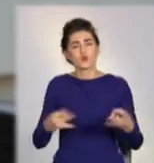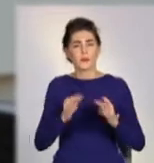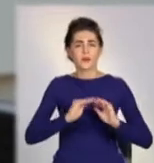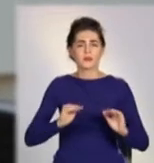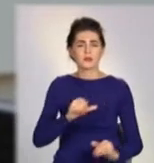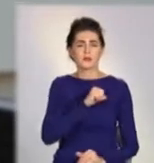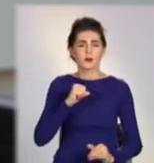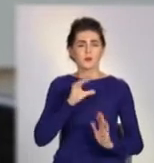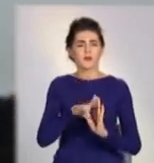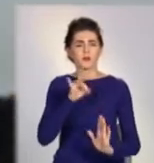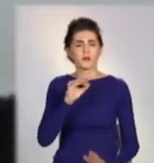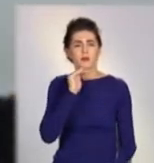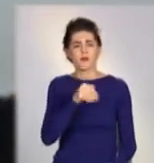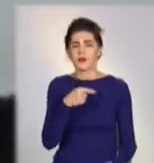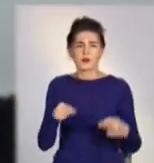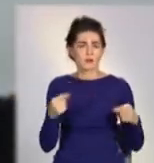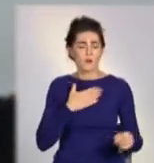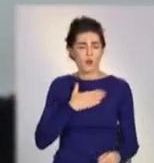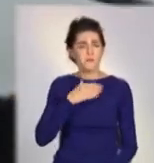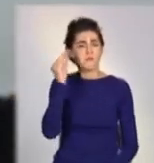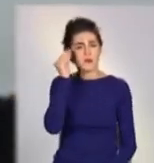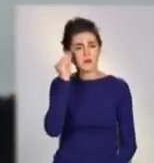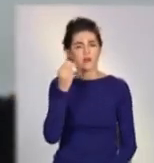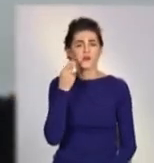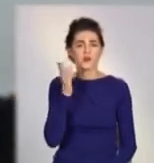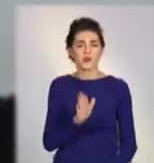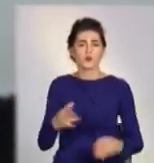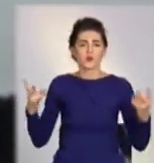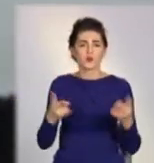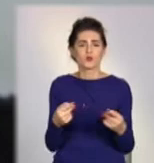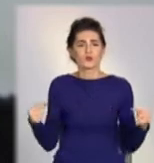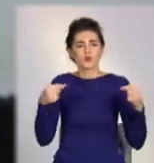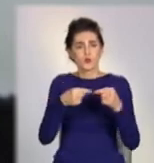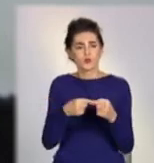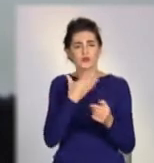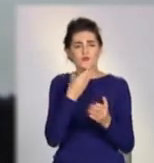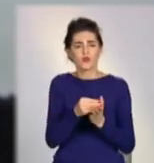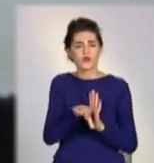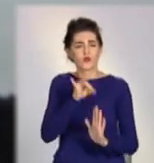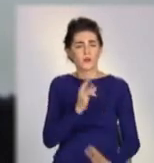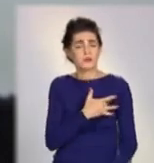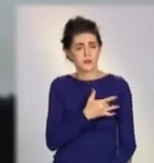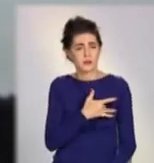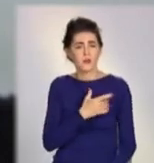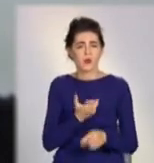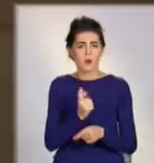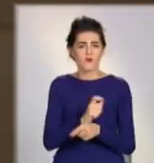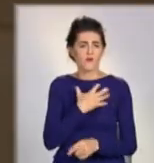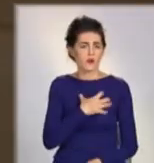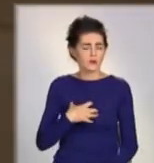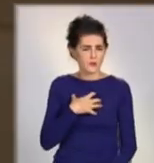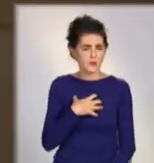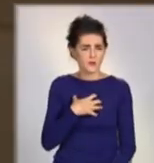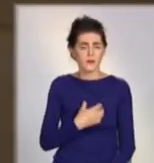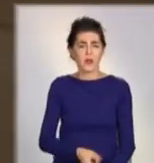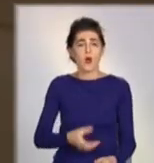вибирати професії різні. Моє мнение, що завжди потрібно определятися з серцем, і це дуже важливо.